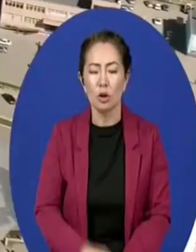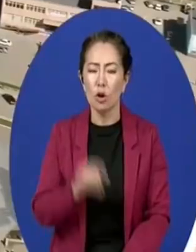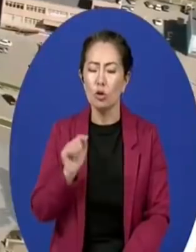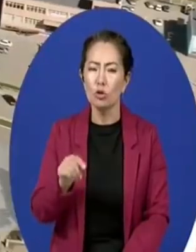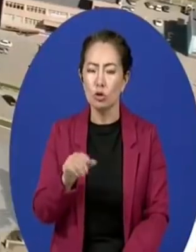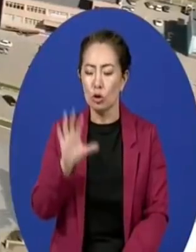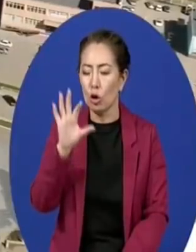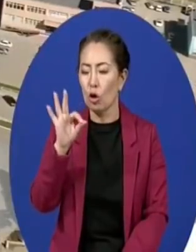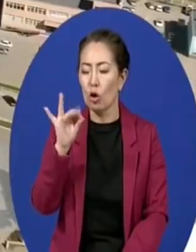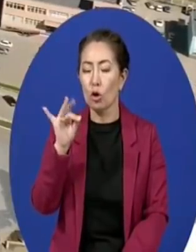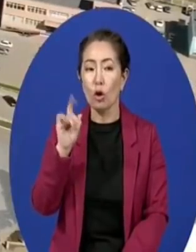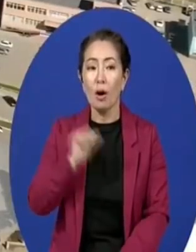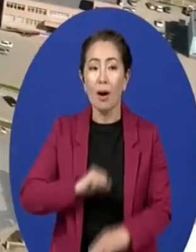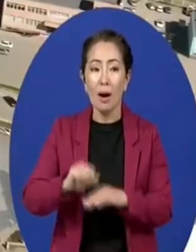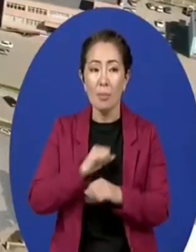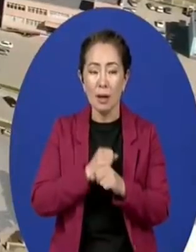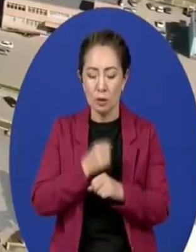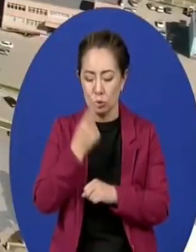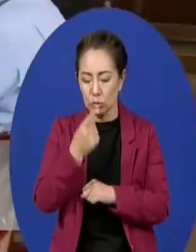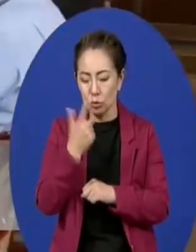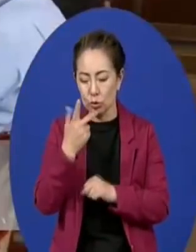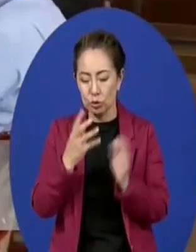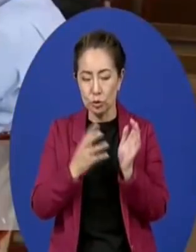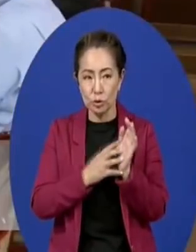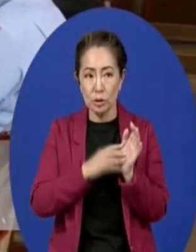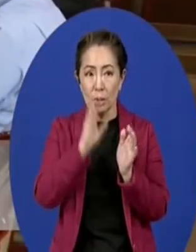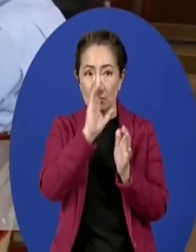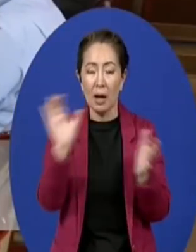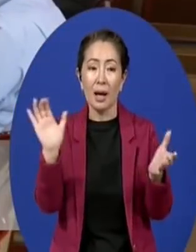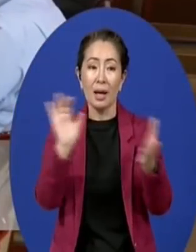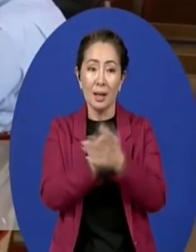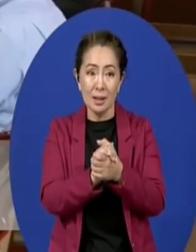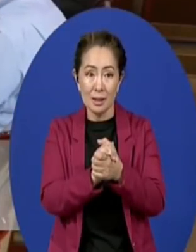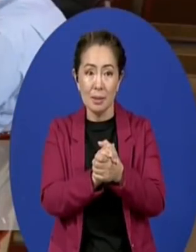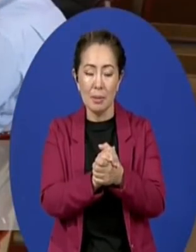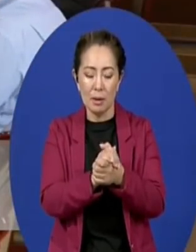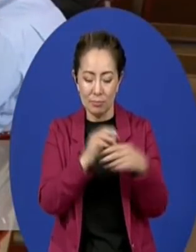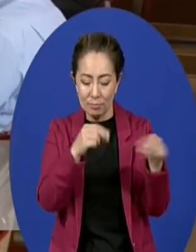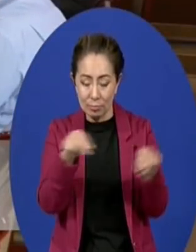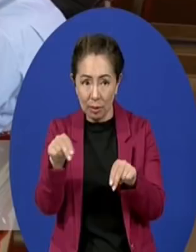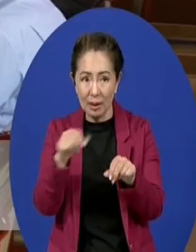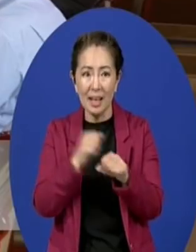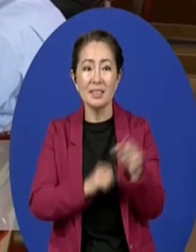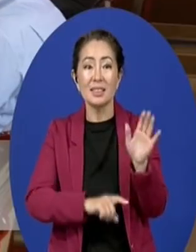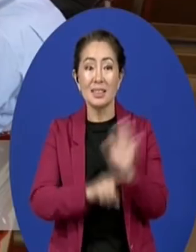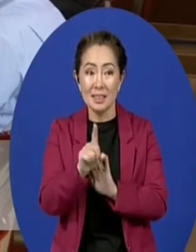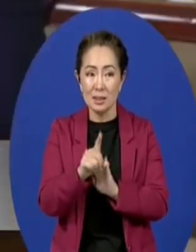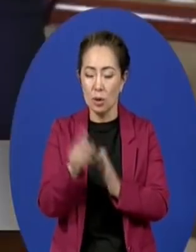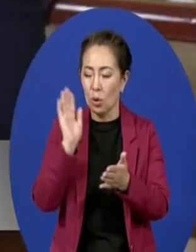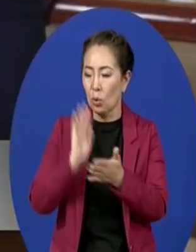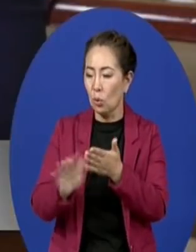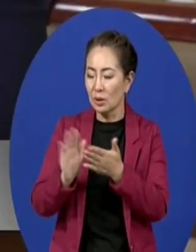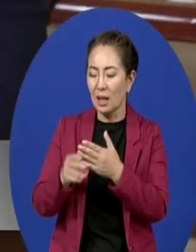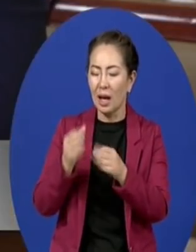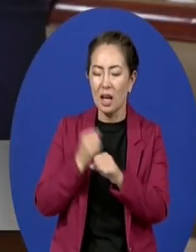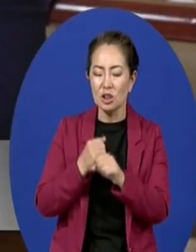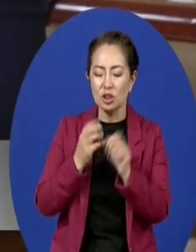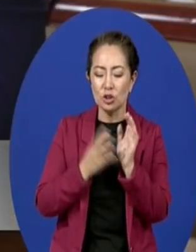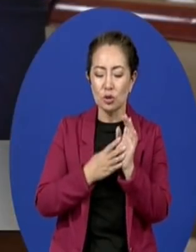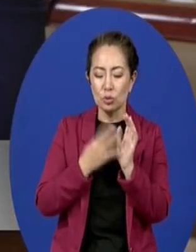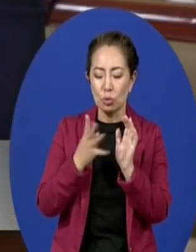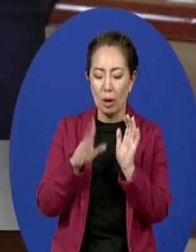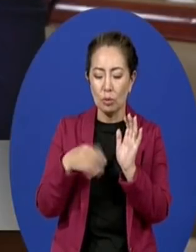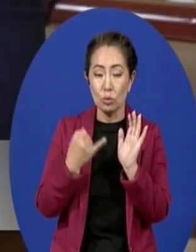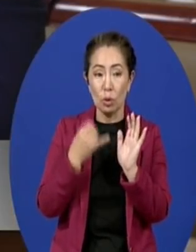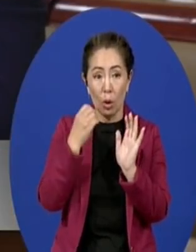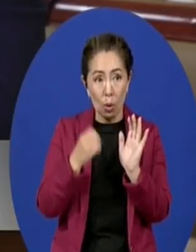Өнөөдрийн байдлаар Орхон аймагт ажиллах 139 байгууллагатай гэрээ байгуулж ажлыг эхлүүлсэн. Ингэснээр худалдан авалтын ажил 94.6%